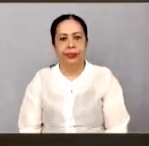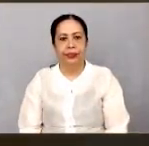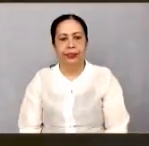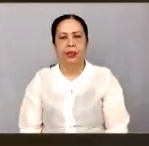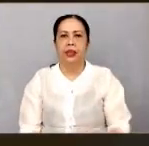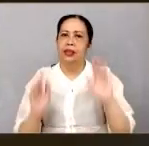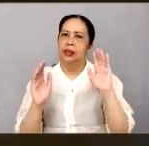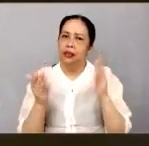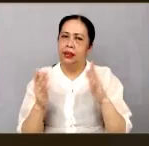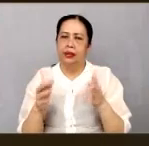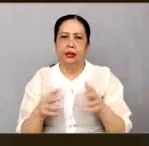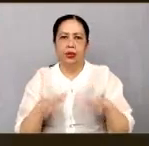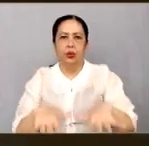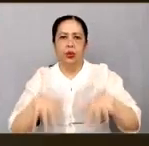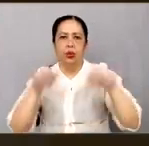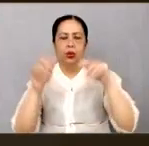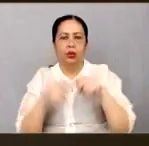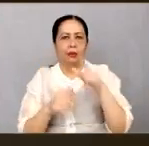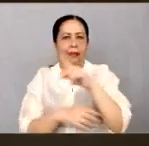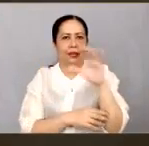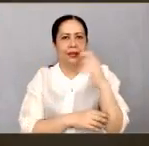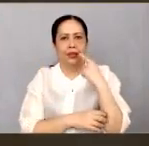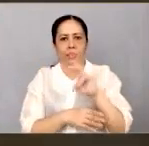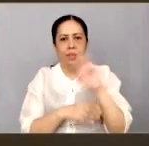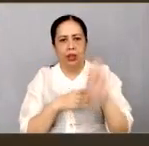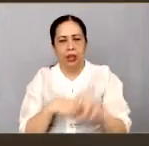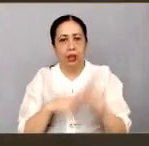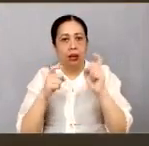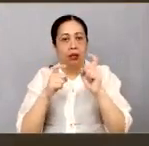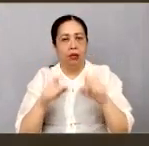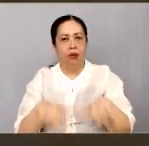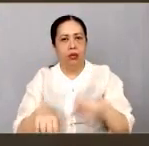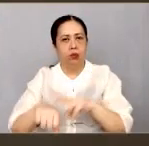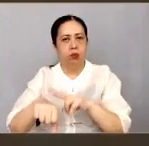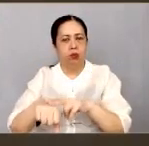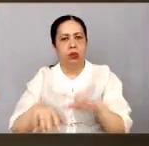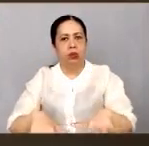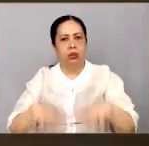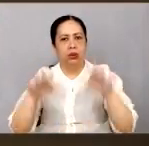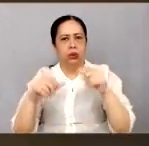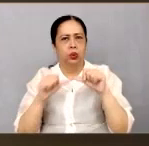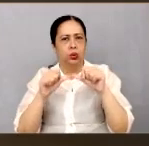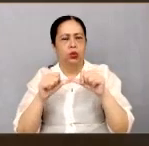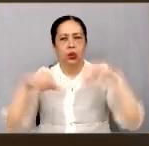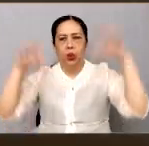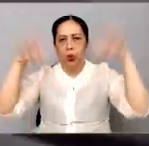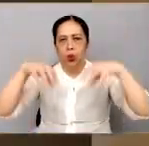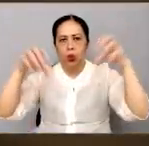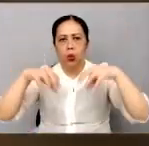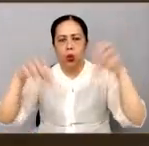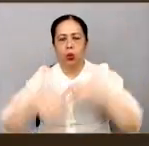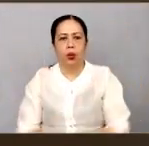Nagmistulang ilog ang kalsadang ito sa Pasay nitong weekend. Mabilis kasing naipon ng baha, bunsod ng walang patid na pag-ulan.